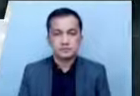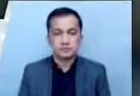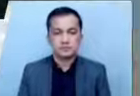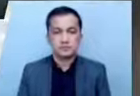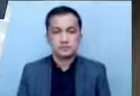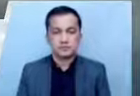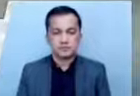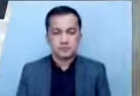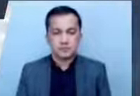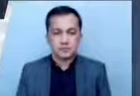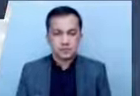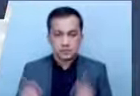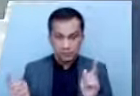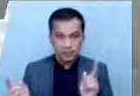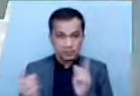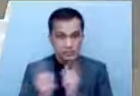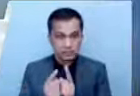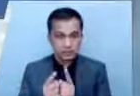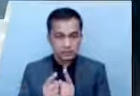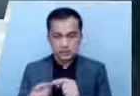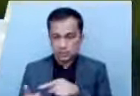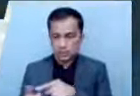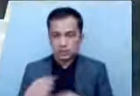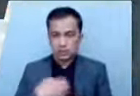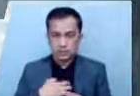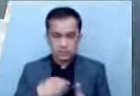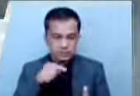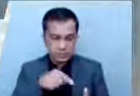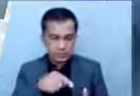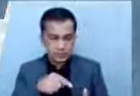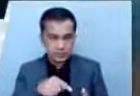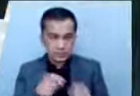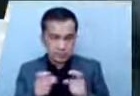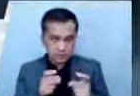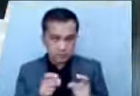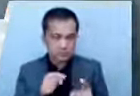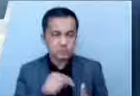Nang magkita na ang complainant at target ng operasyon,